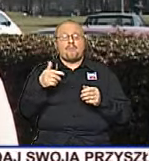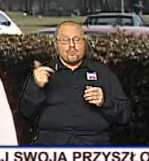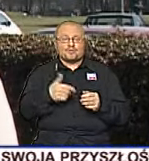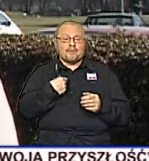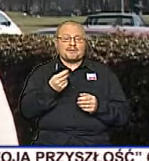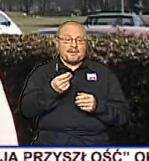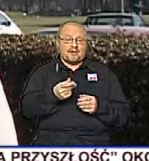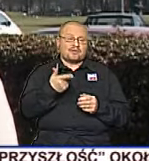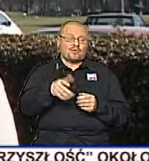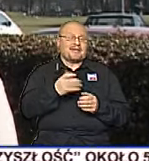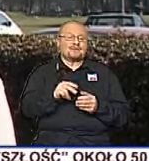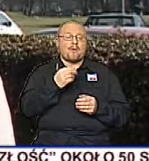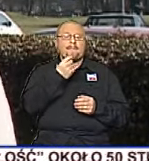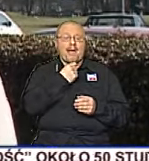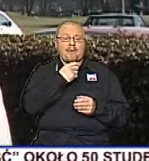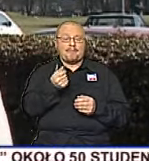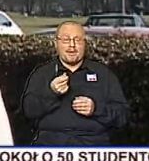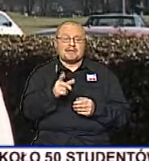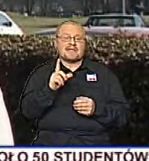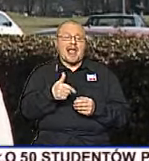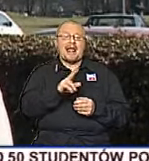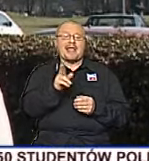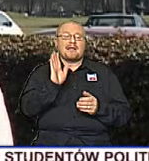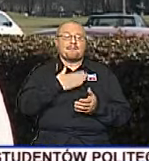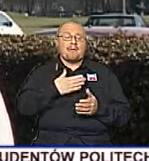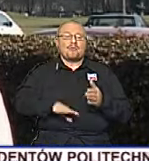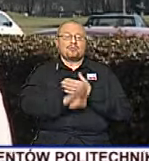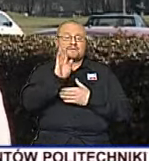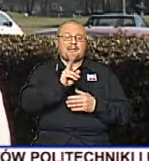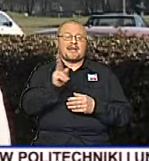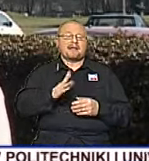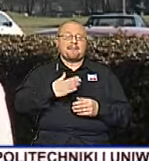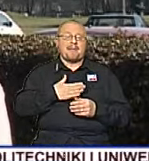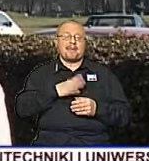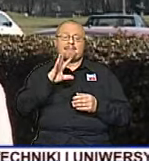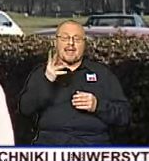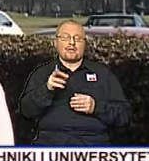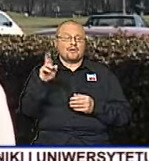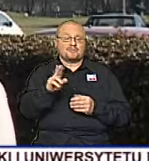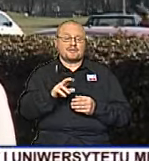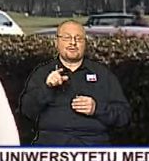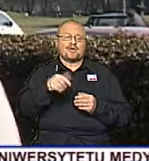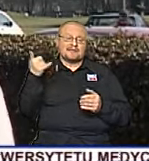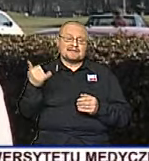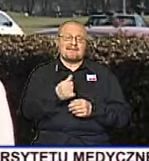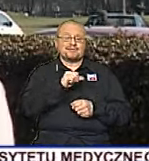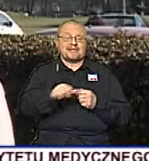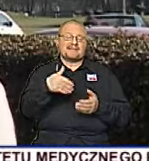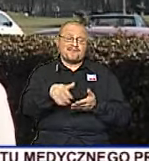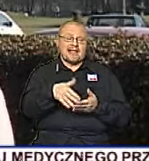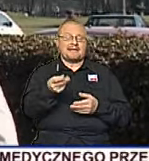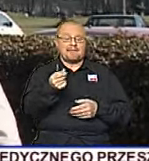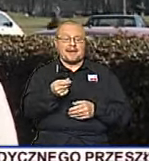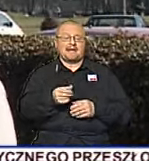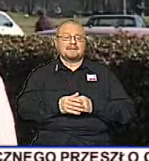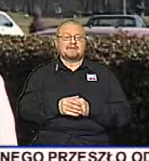małych, ale to jest, no, kiedy mamy muzeum, kiedy mamy piękną rzecz, to zawsze jest wydatek